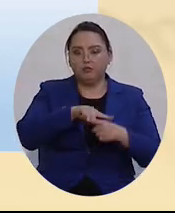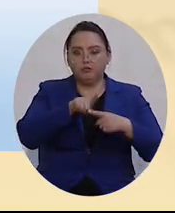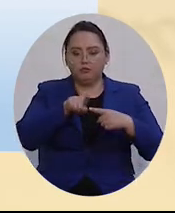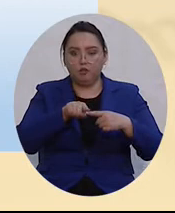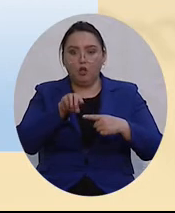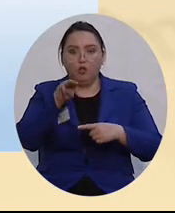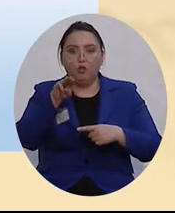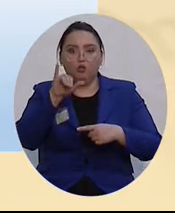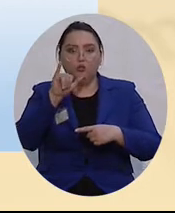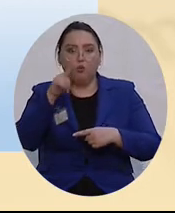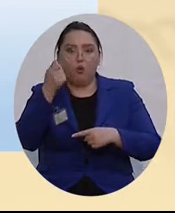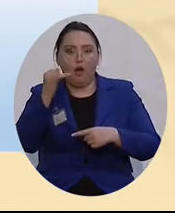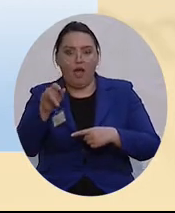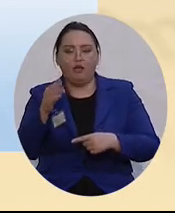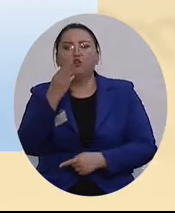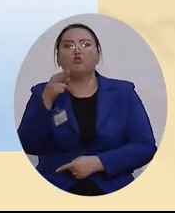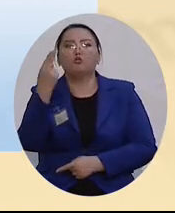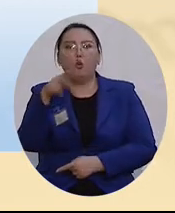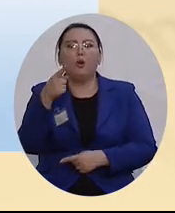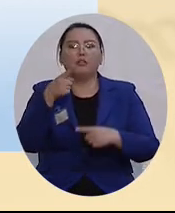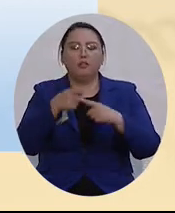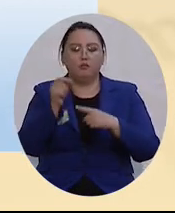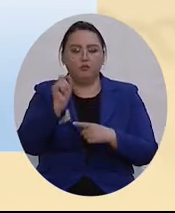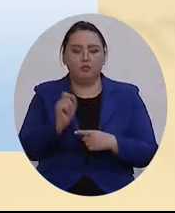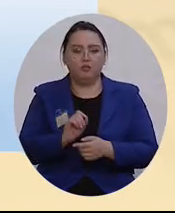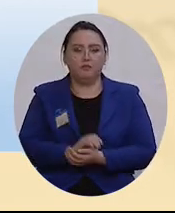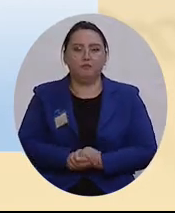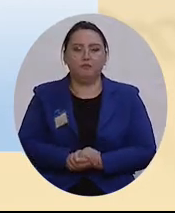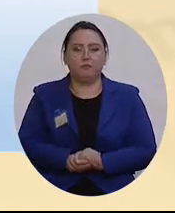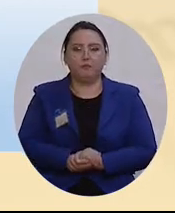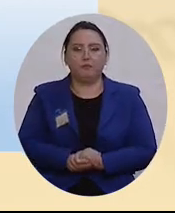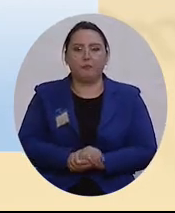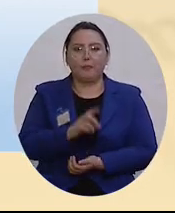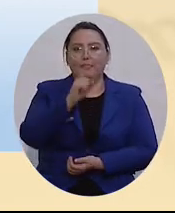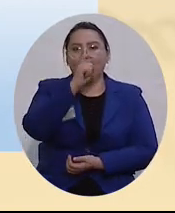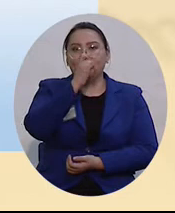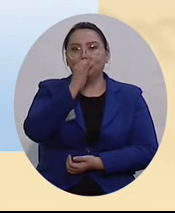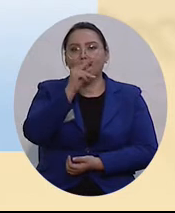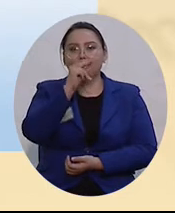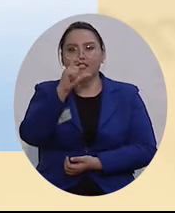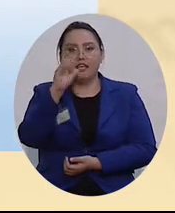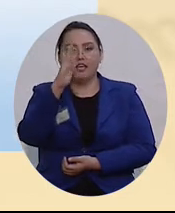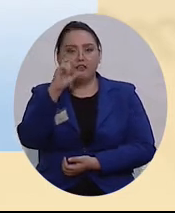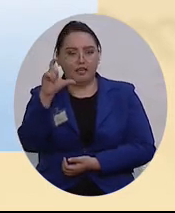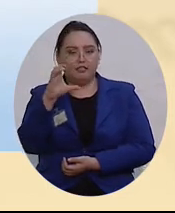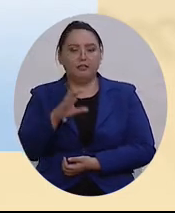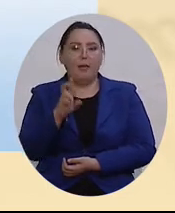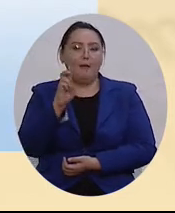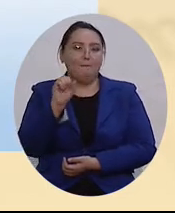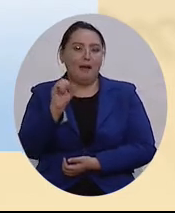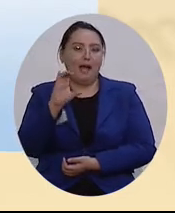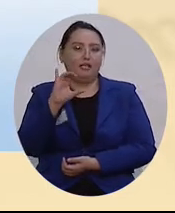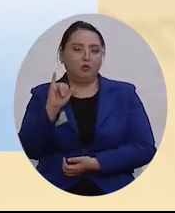гэдгийг шууд залгаад бичнэ. За хичээвэс гэдгийн баасу бэсүг вас вэсийг